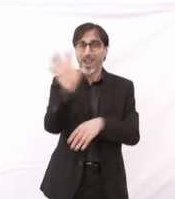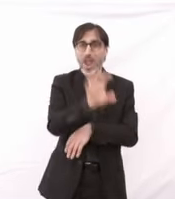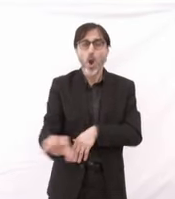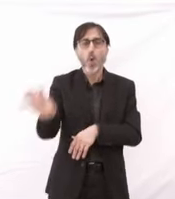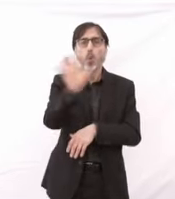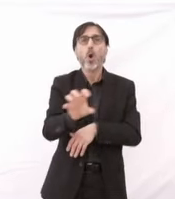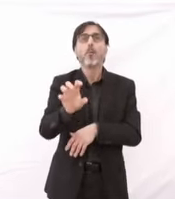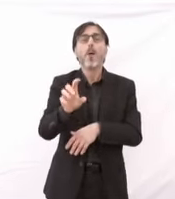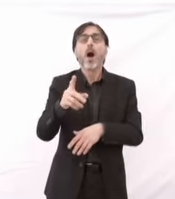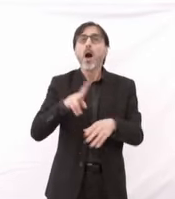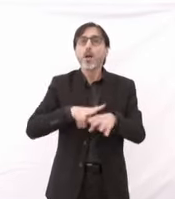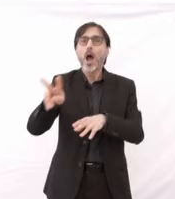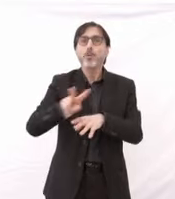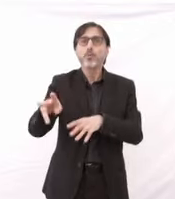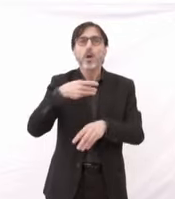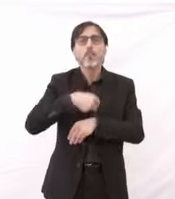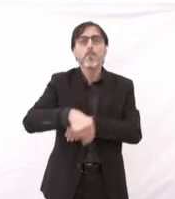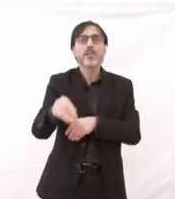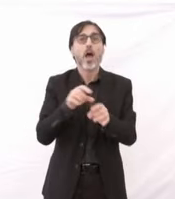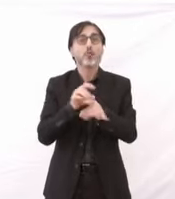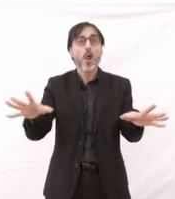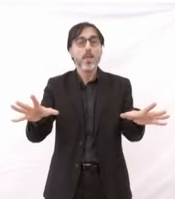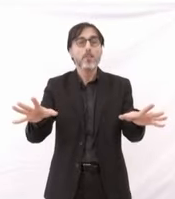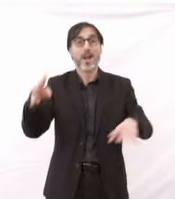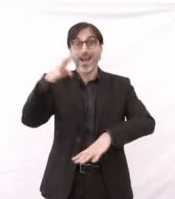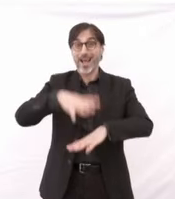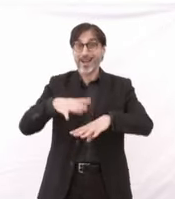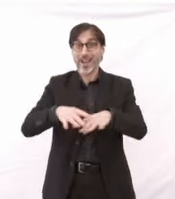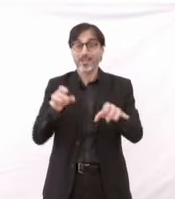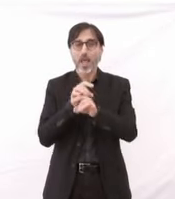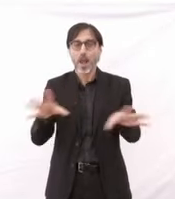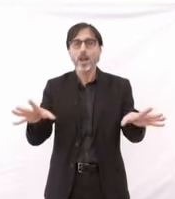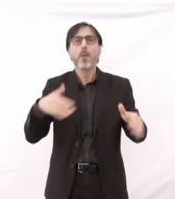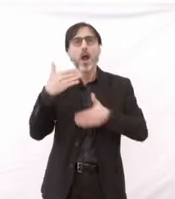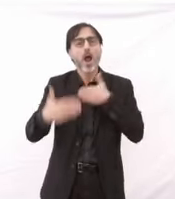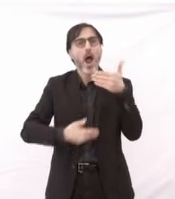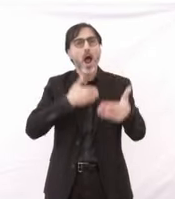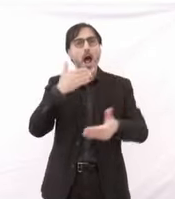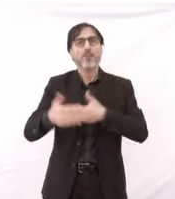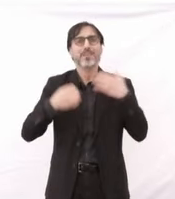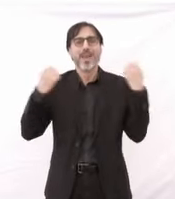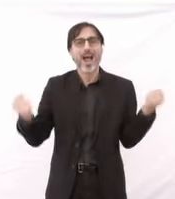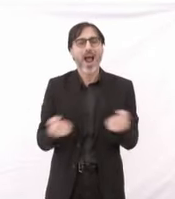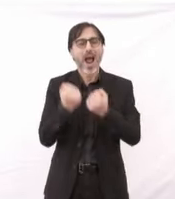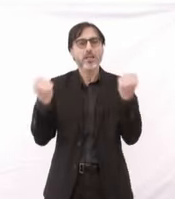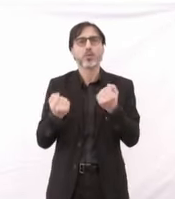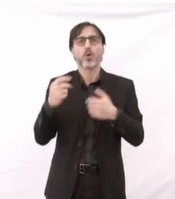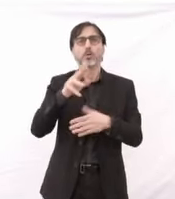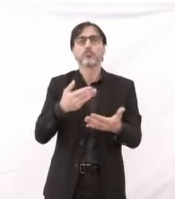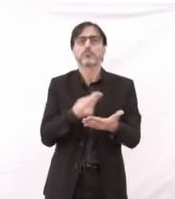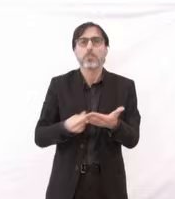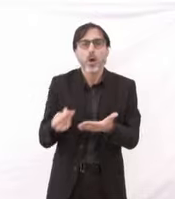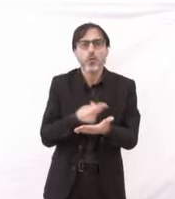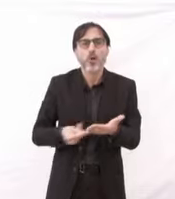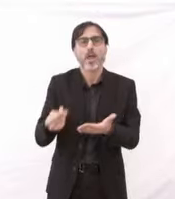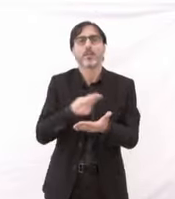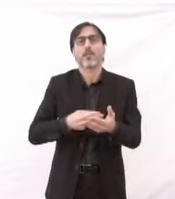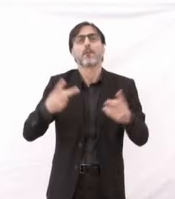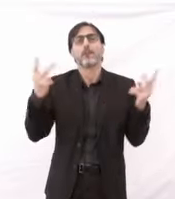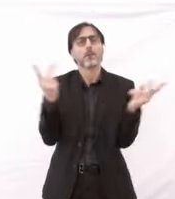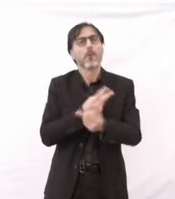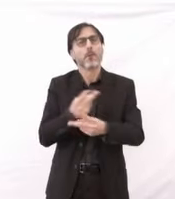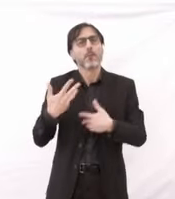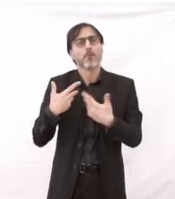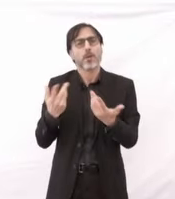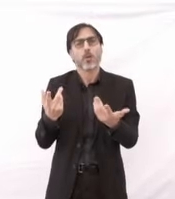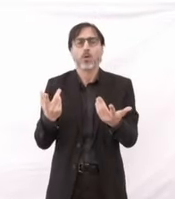Europea, nei quali il messaggio di Libera e la rete di Libera porta avanti delle azioni, dei progetti, davvero anche